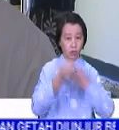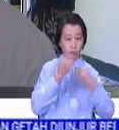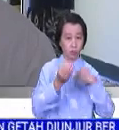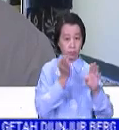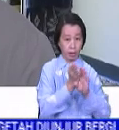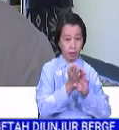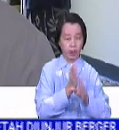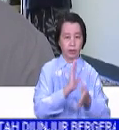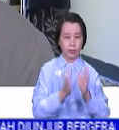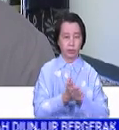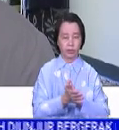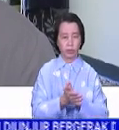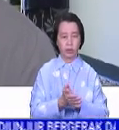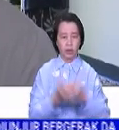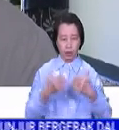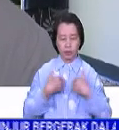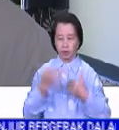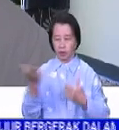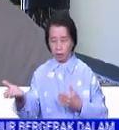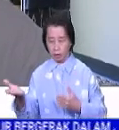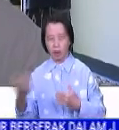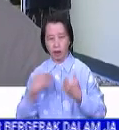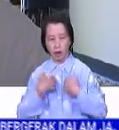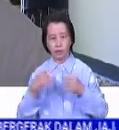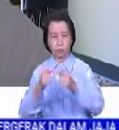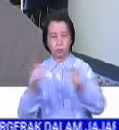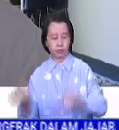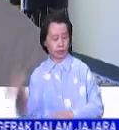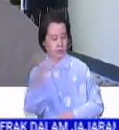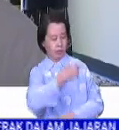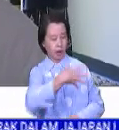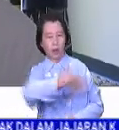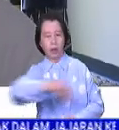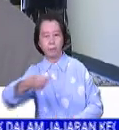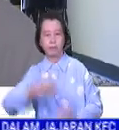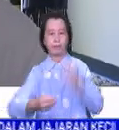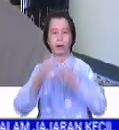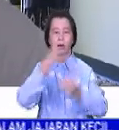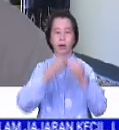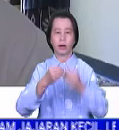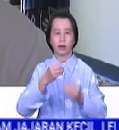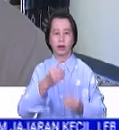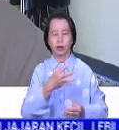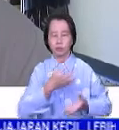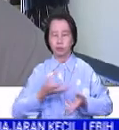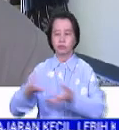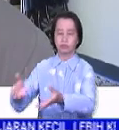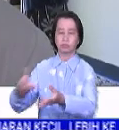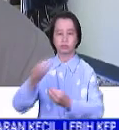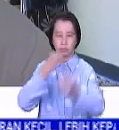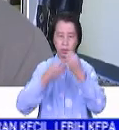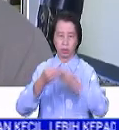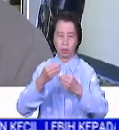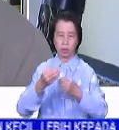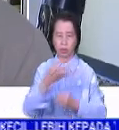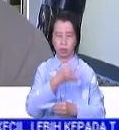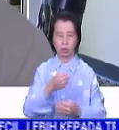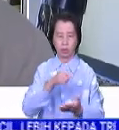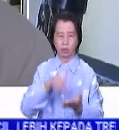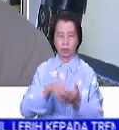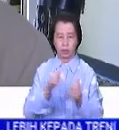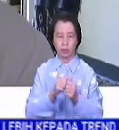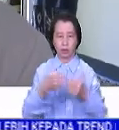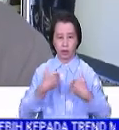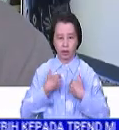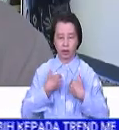mereka e ada tempat mereka mendapatkan bakalan-bakalan makanan ban manta ini dengan